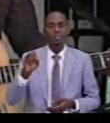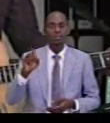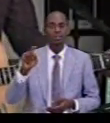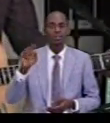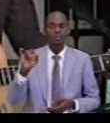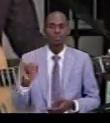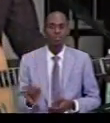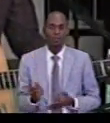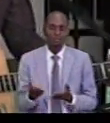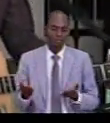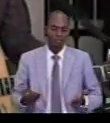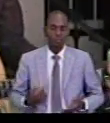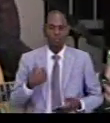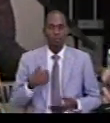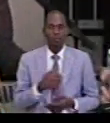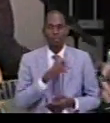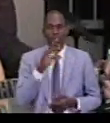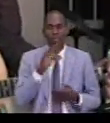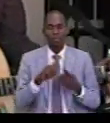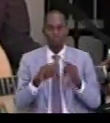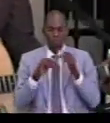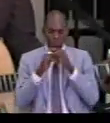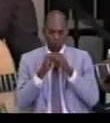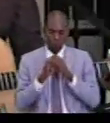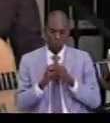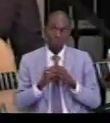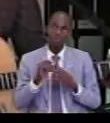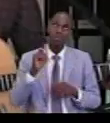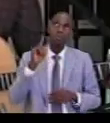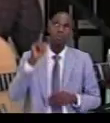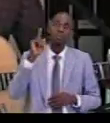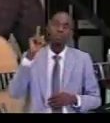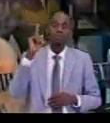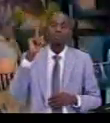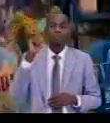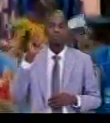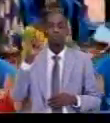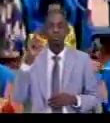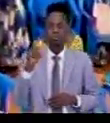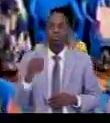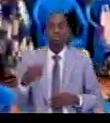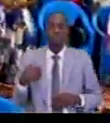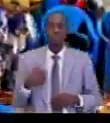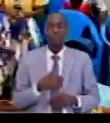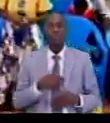nous voici pour t'adorer. Nous chantons